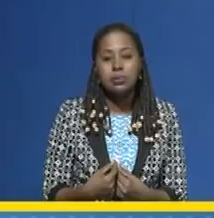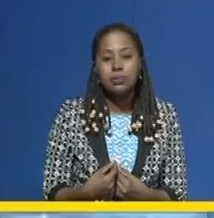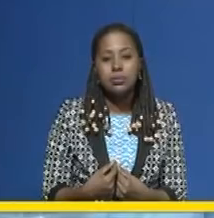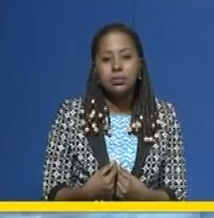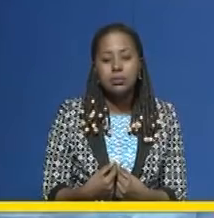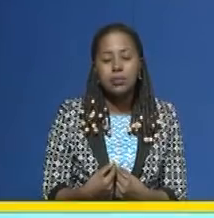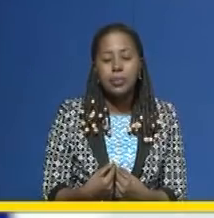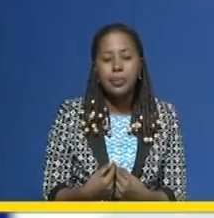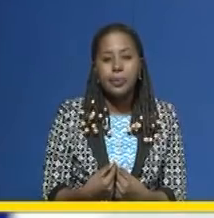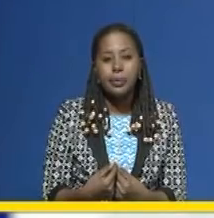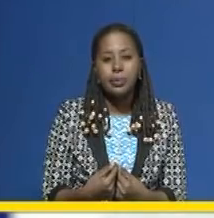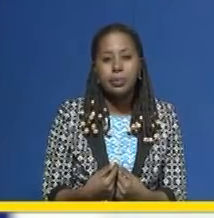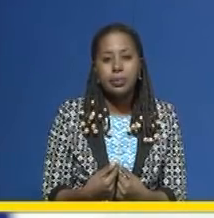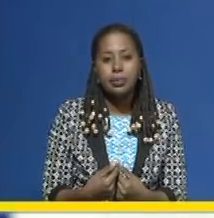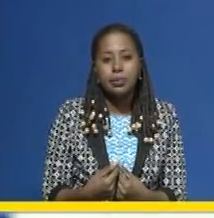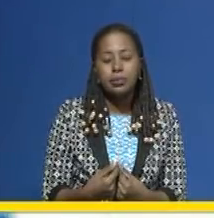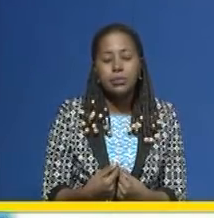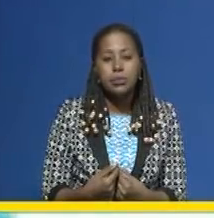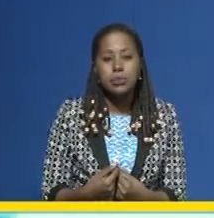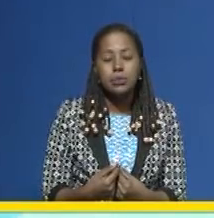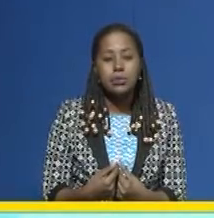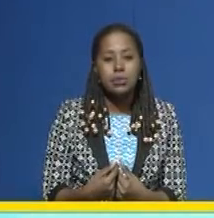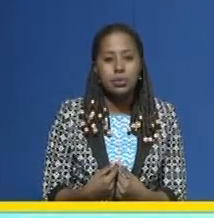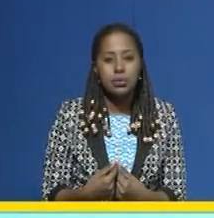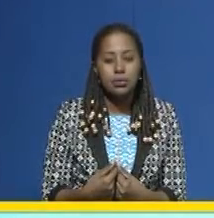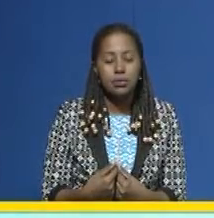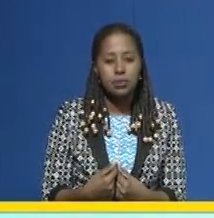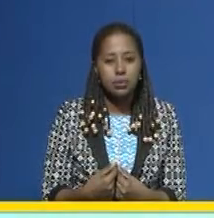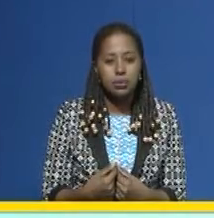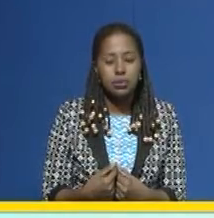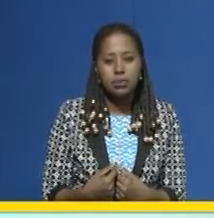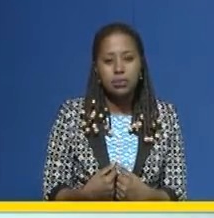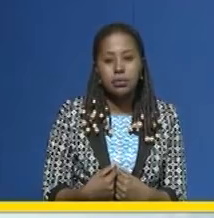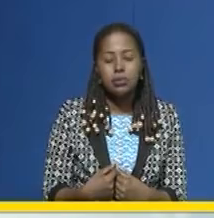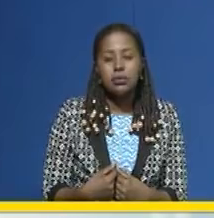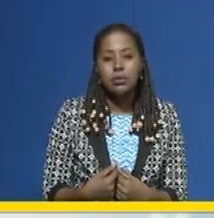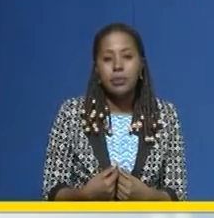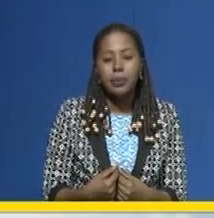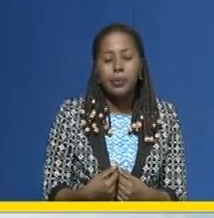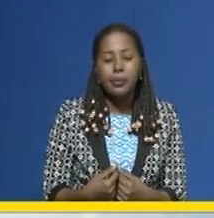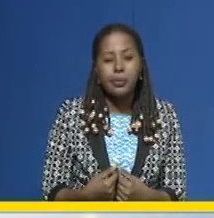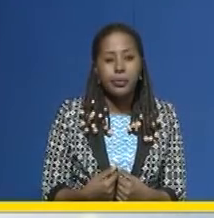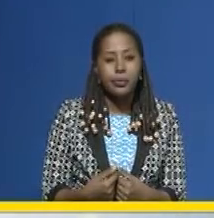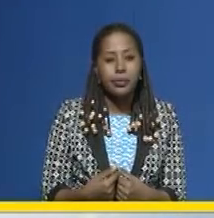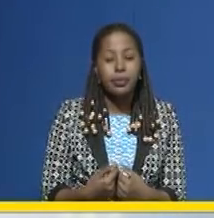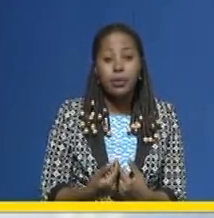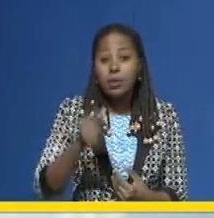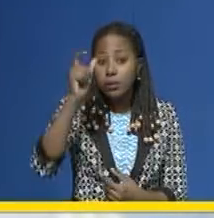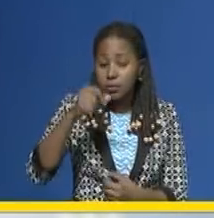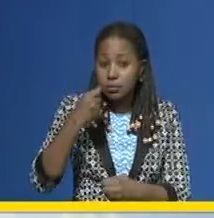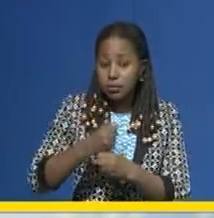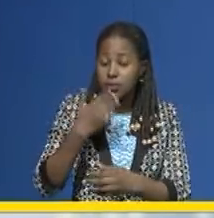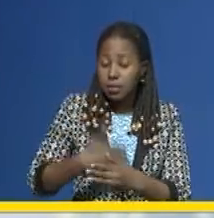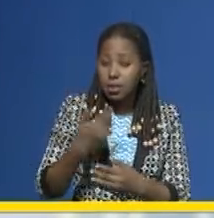Wengine wamepandisha hata zaidi ya mara 10. Hatuwezi kukubali watu kama watu wabainishe wanyang'anya leseni. Wafanya